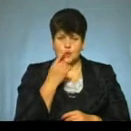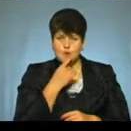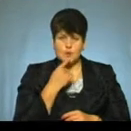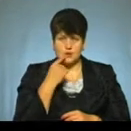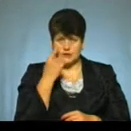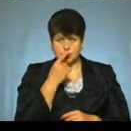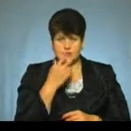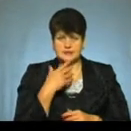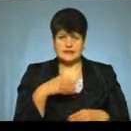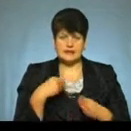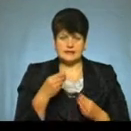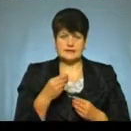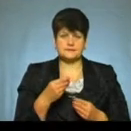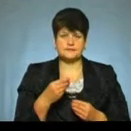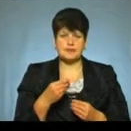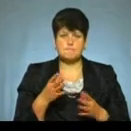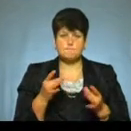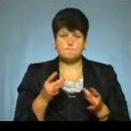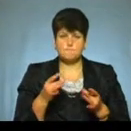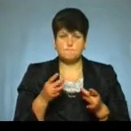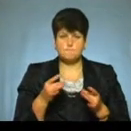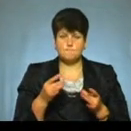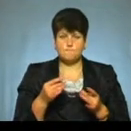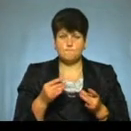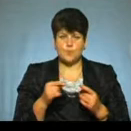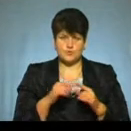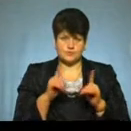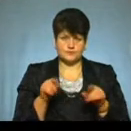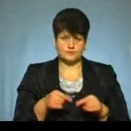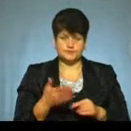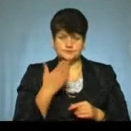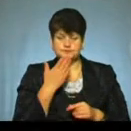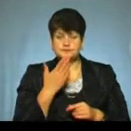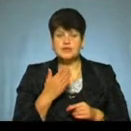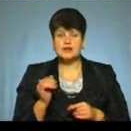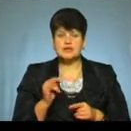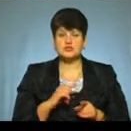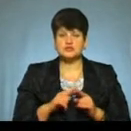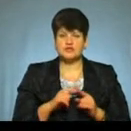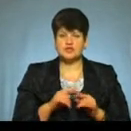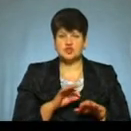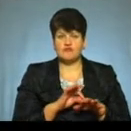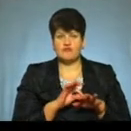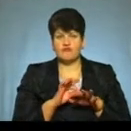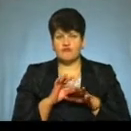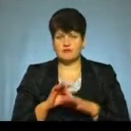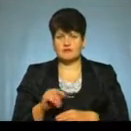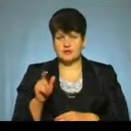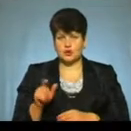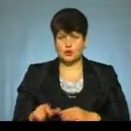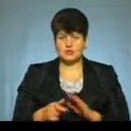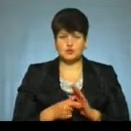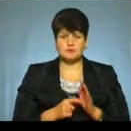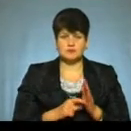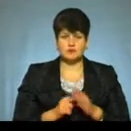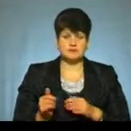якусь ганчірку або серветку з мочену водою і якнайшвидше вивести людину із приміщення,